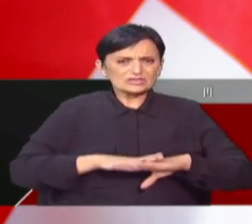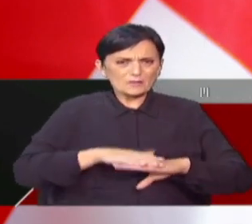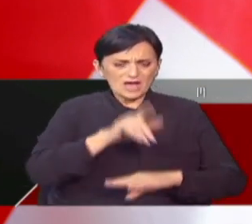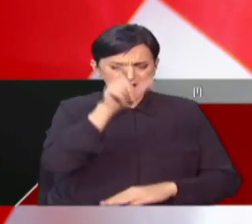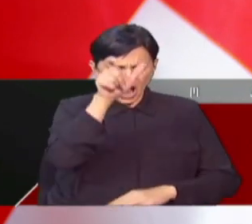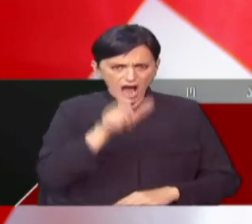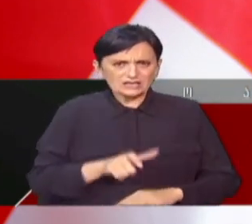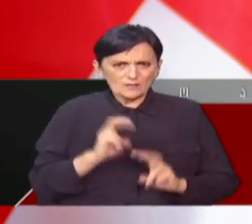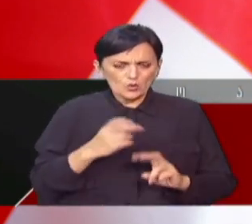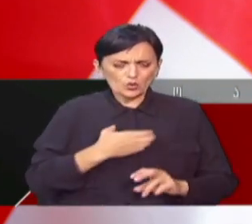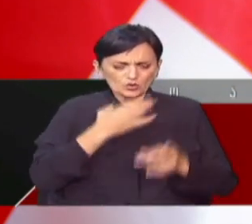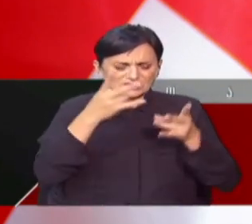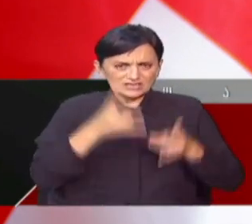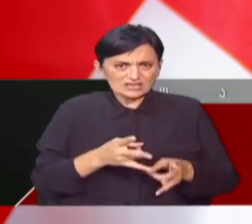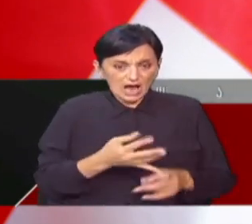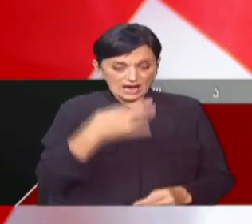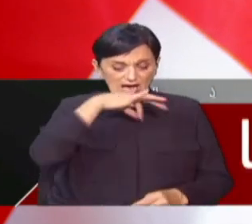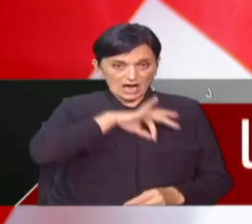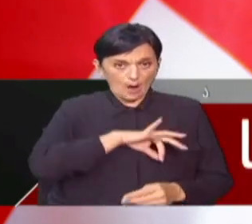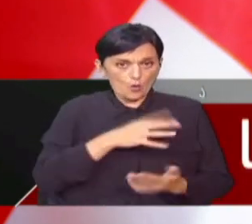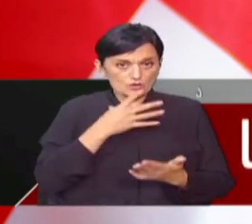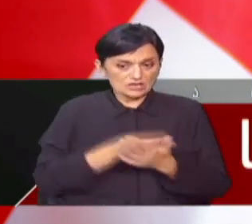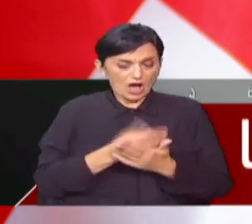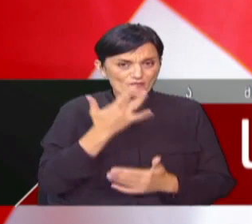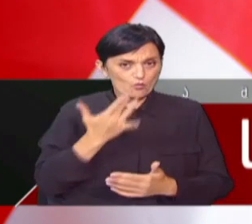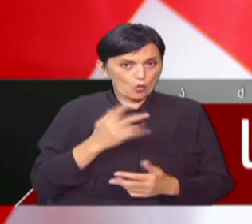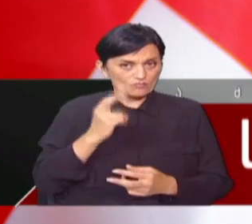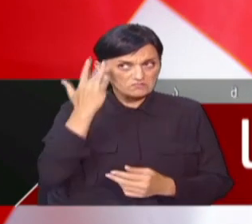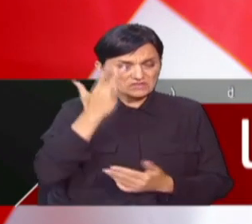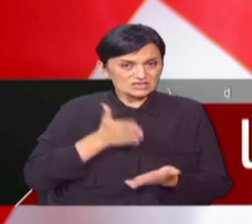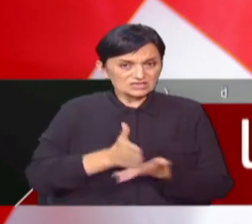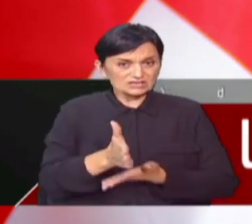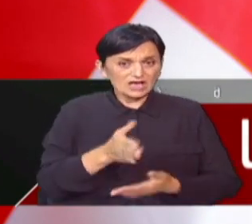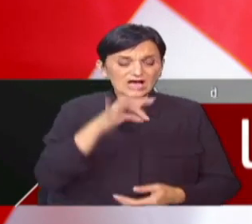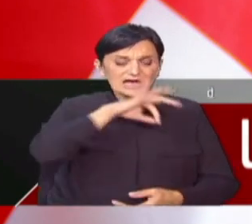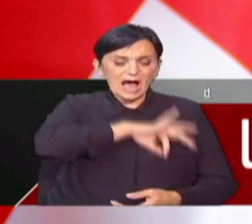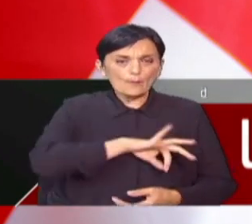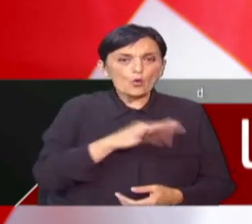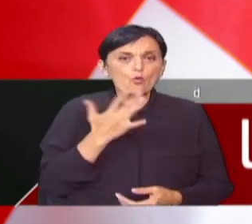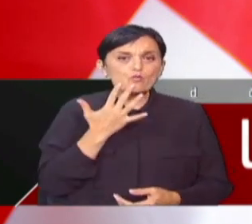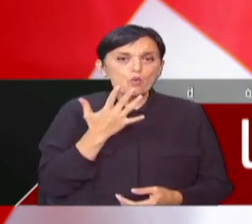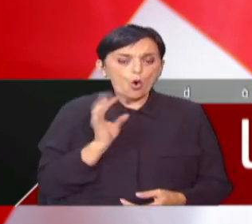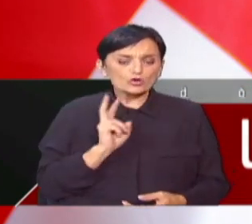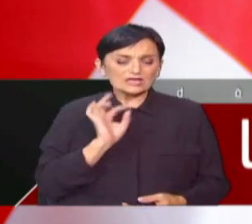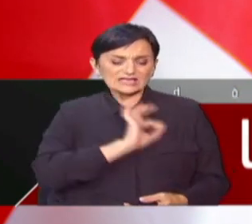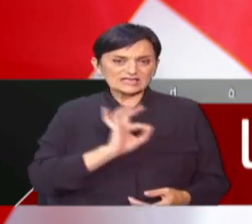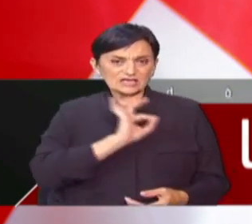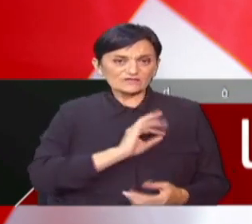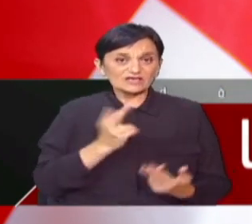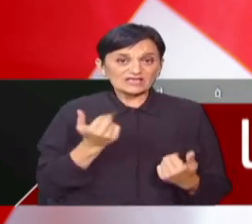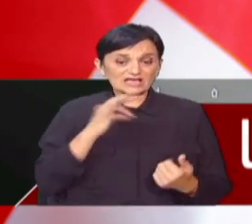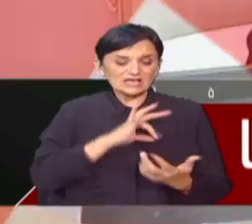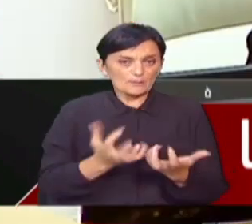ადამიანური ტრაგედია გამოიყენოს საკუთარი პოლიტიკური მიზნებისთვის და გამოიყენოს რაღაცა პოლიტიკური დივიდენდების და